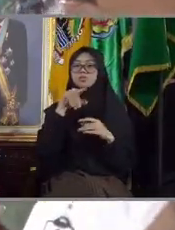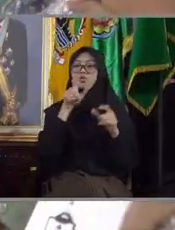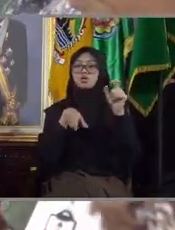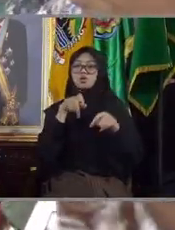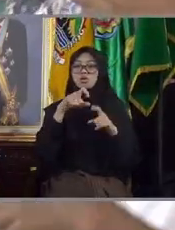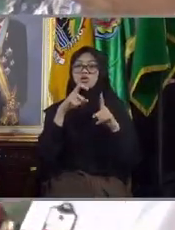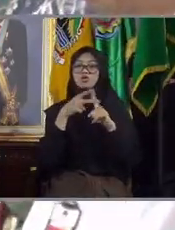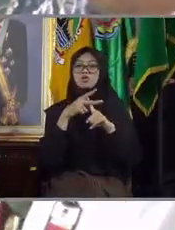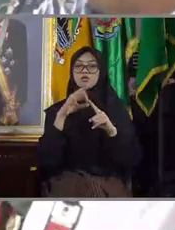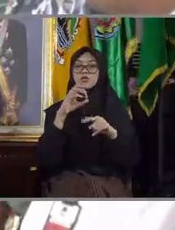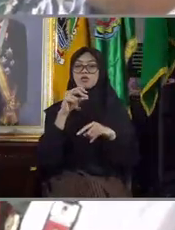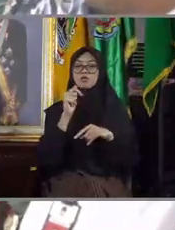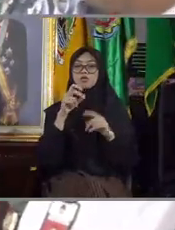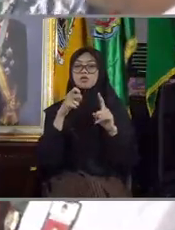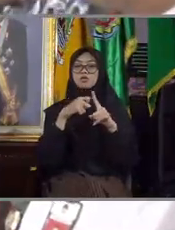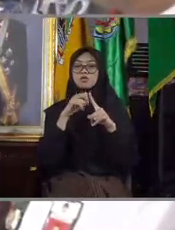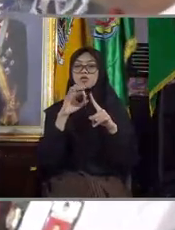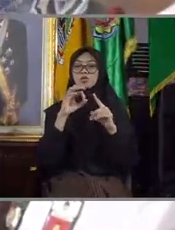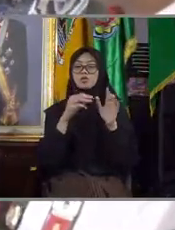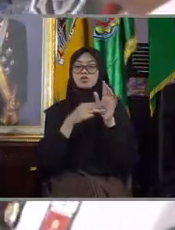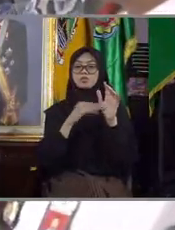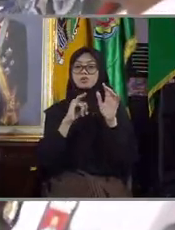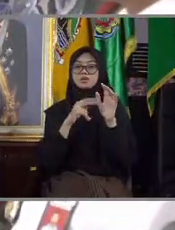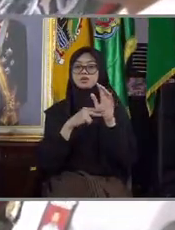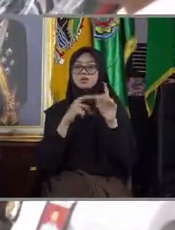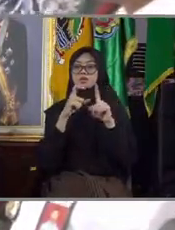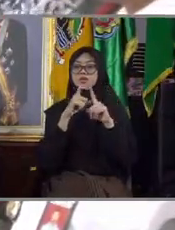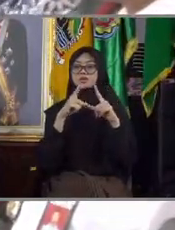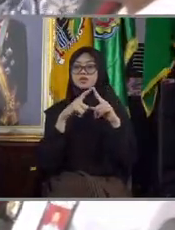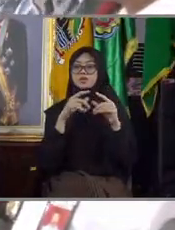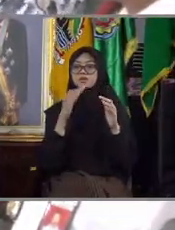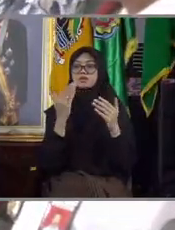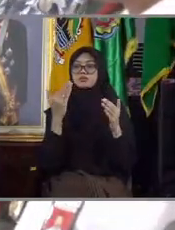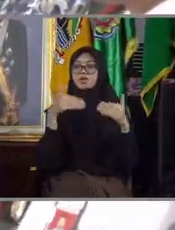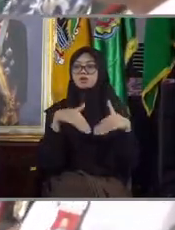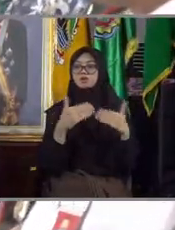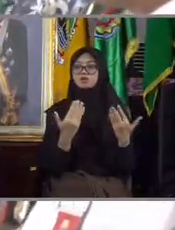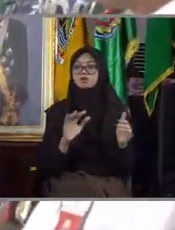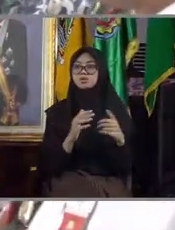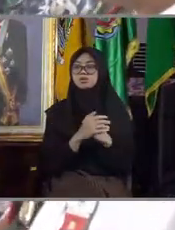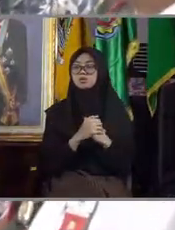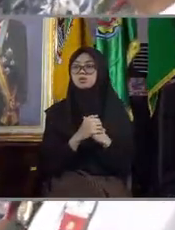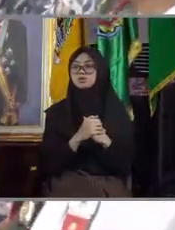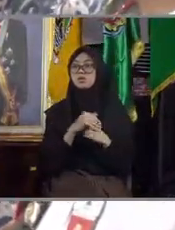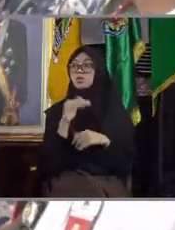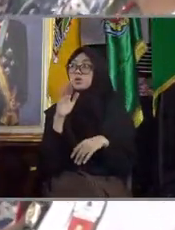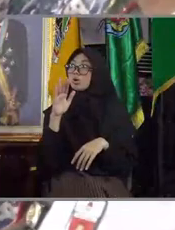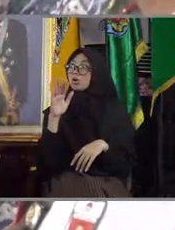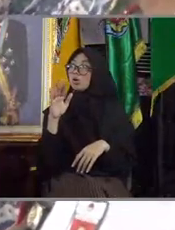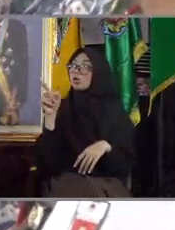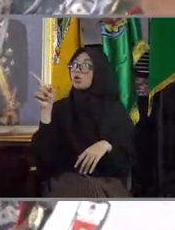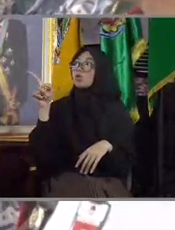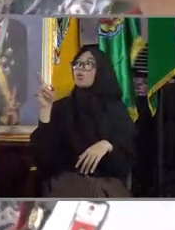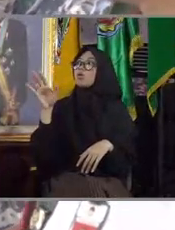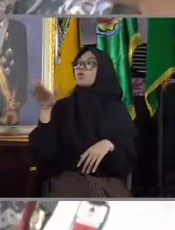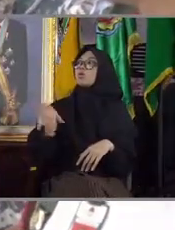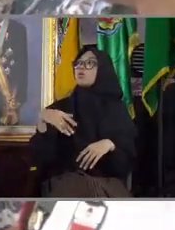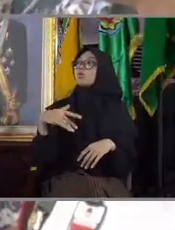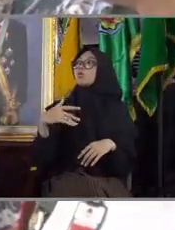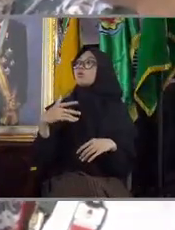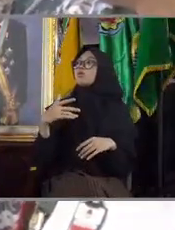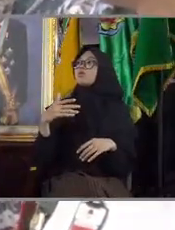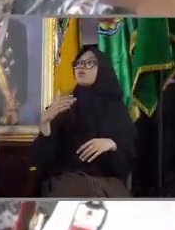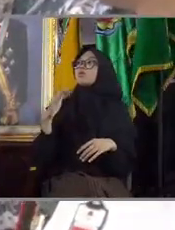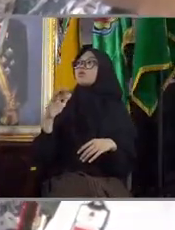Solo Tigo, Kota Semarang. Oh, ini kemana ini? Oh perjalanan, ya memang Kabupaten Semarang